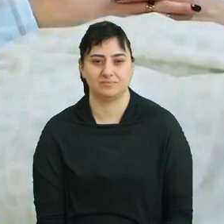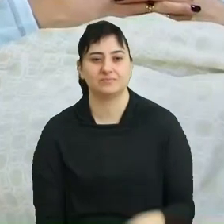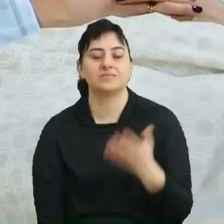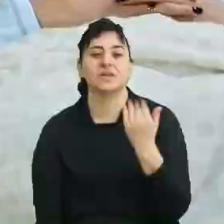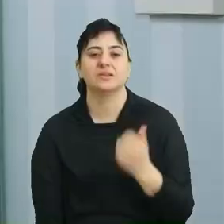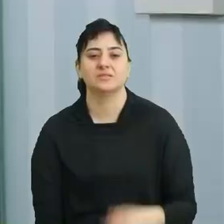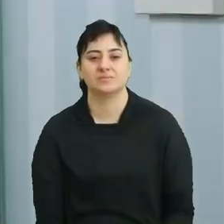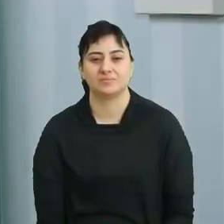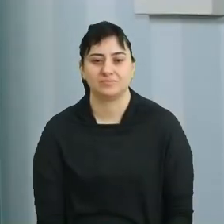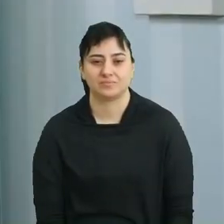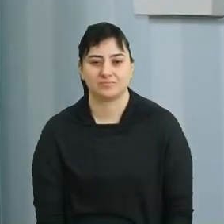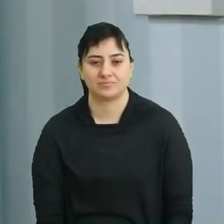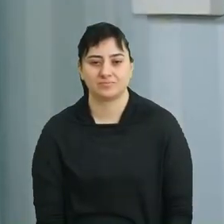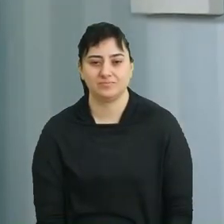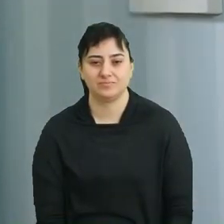Gel.